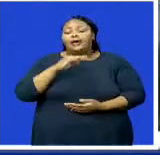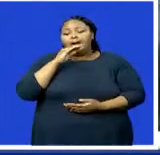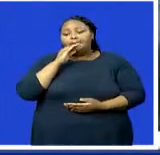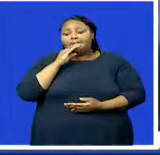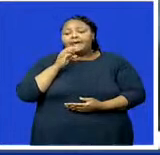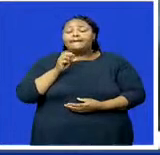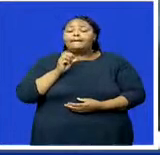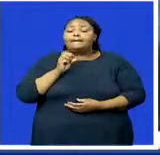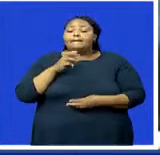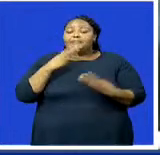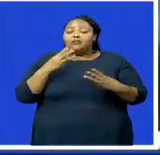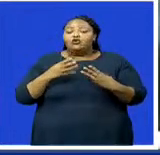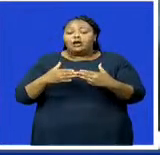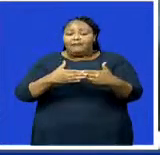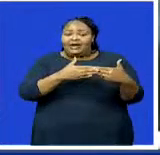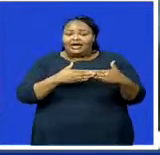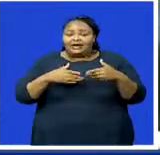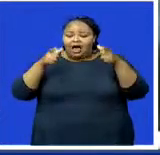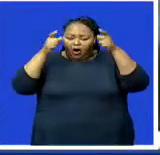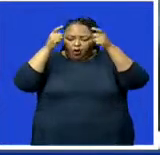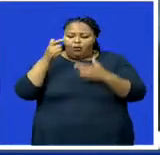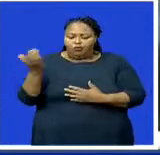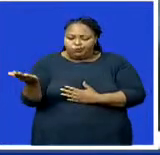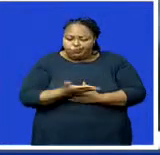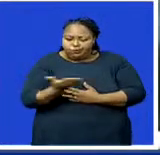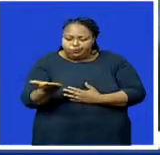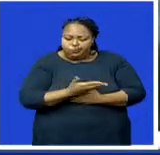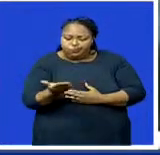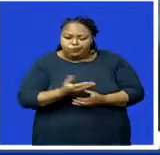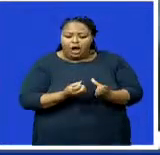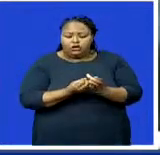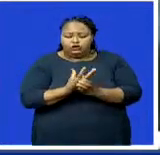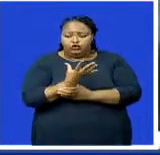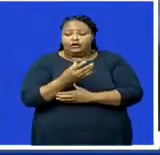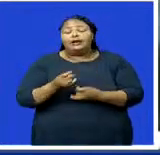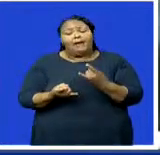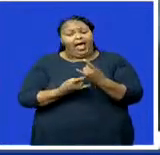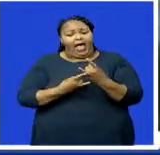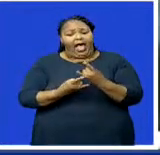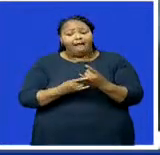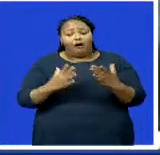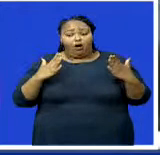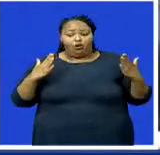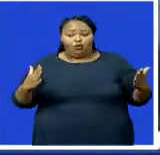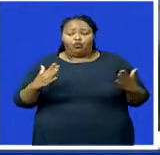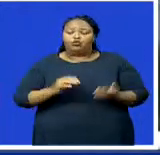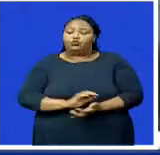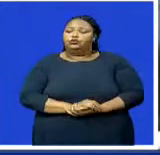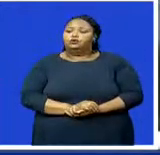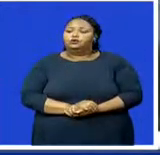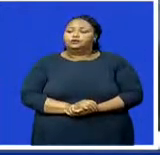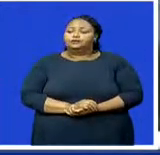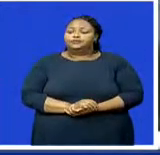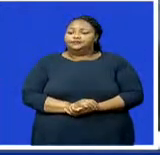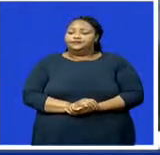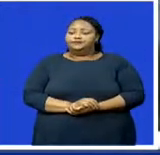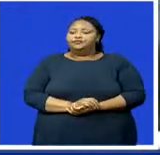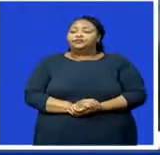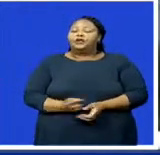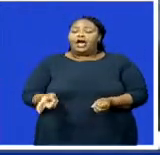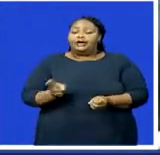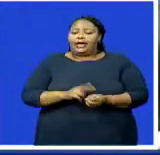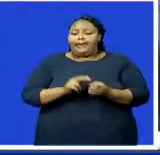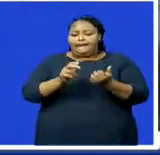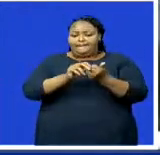abuthisa lobo tjani lobo obutamzita le nasese komile naletinhlanga ke sithi lokungcono kukahle lo sithi jutshwe